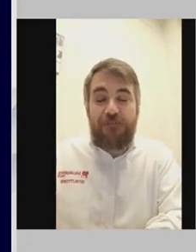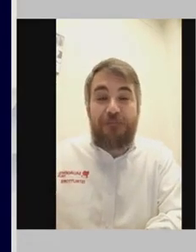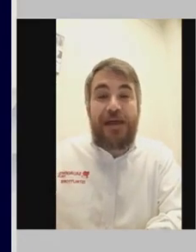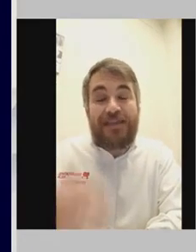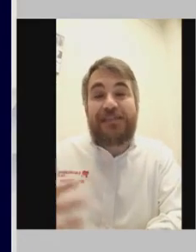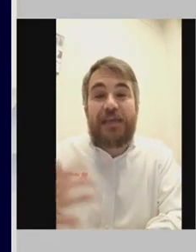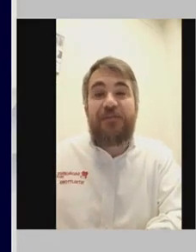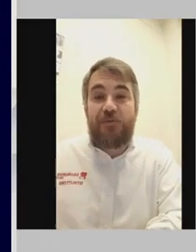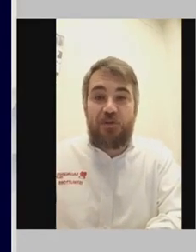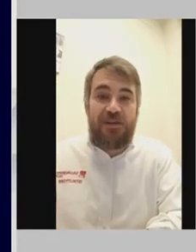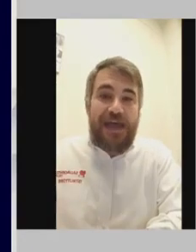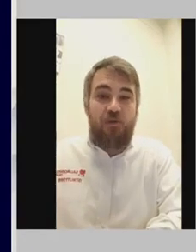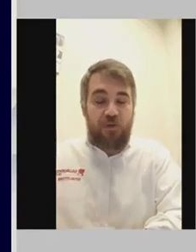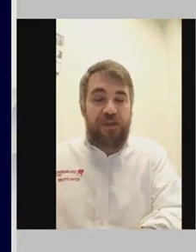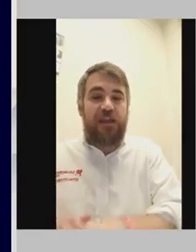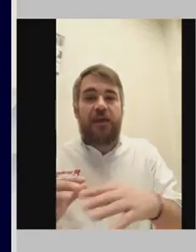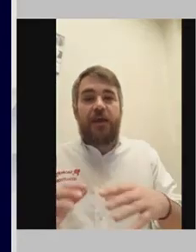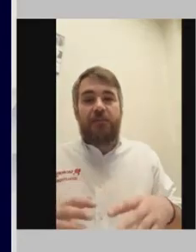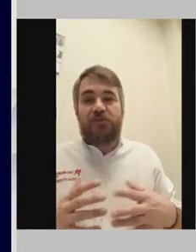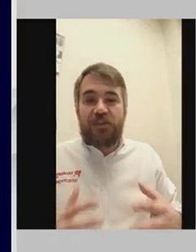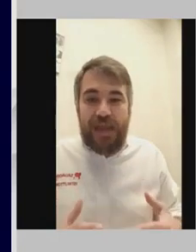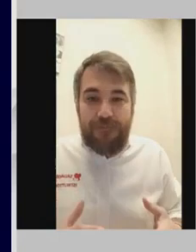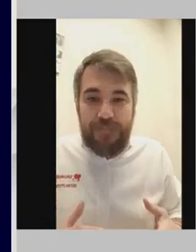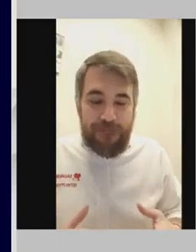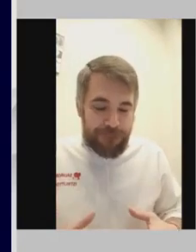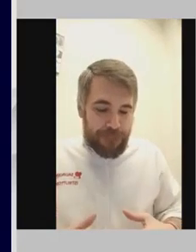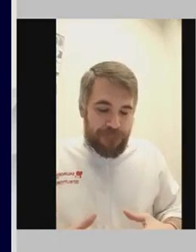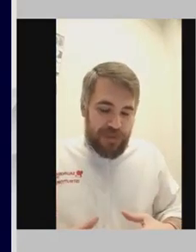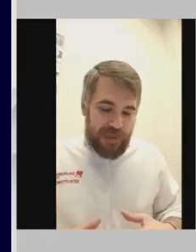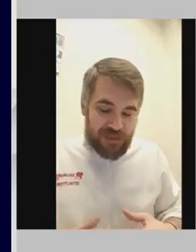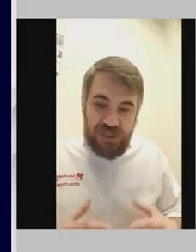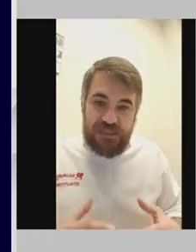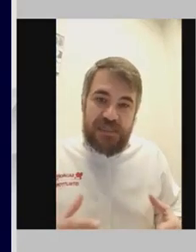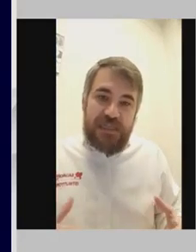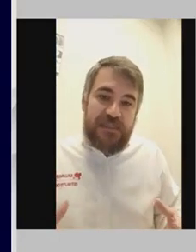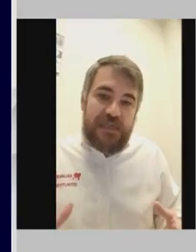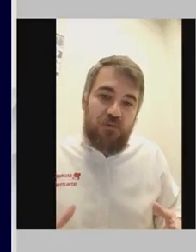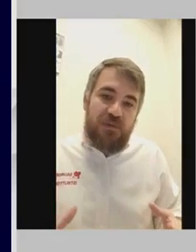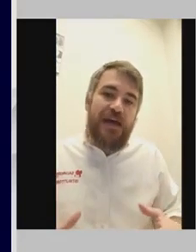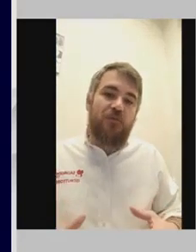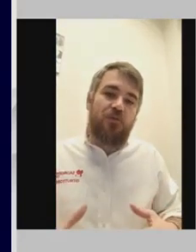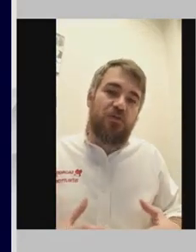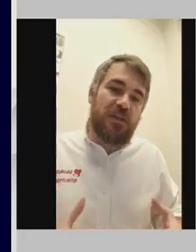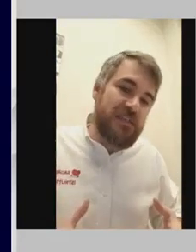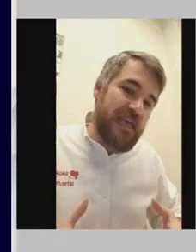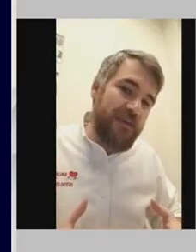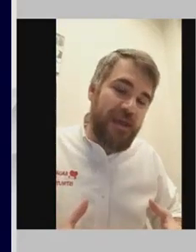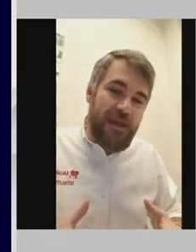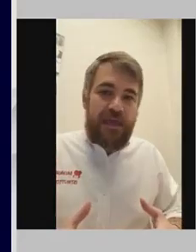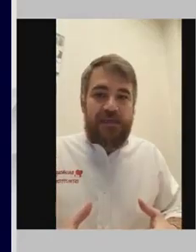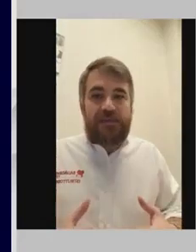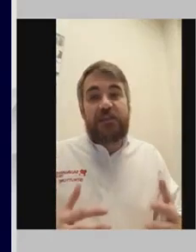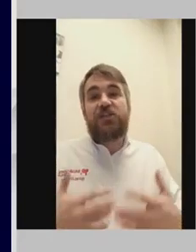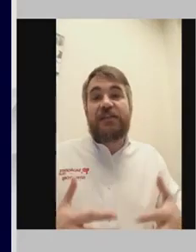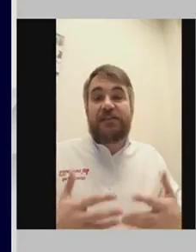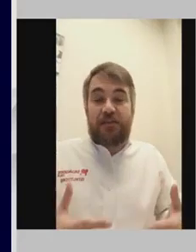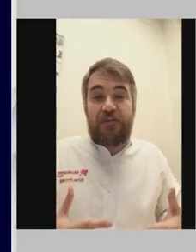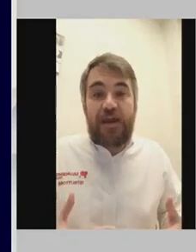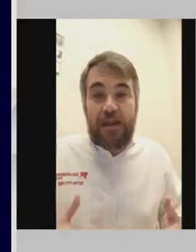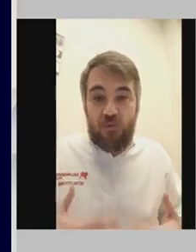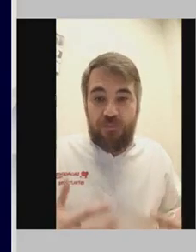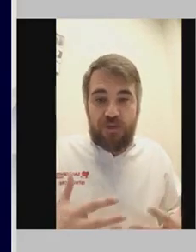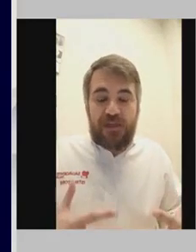veloce, ma insieme vai più lontano. Quindi bisognerebbe che ci si sedesse a un tavolo tutti insieme e si